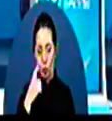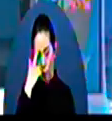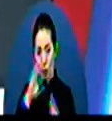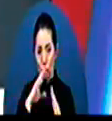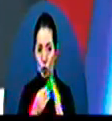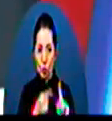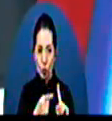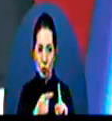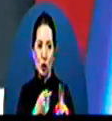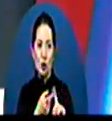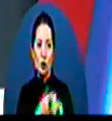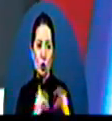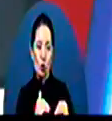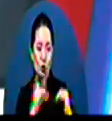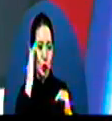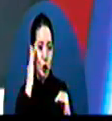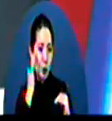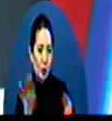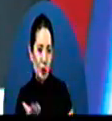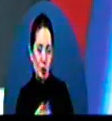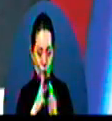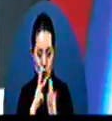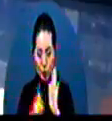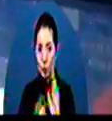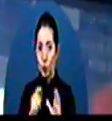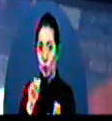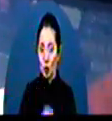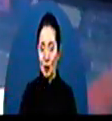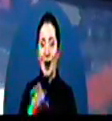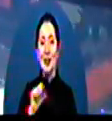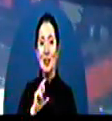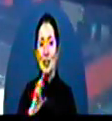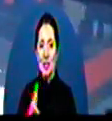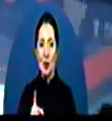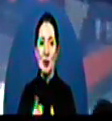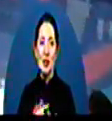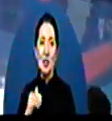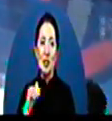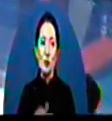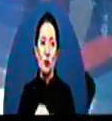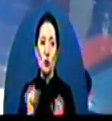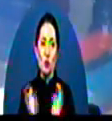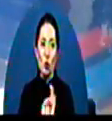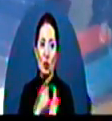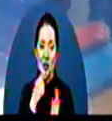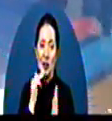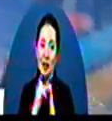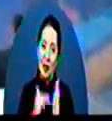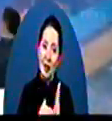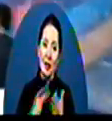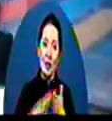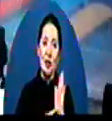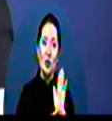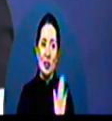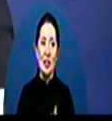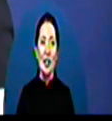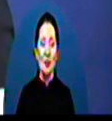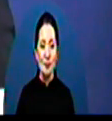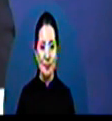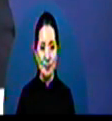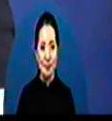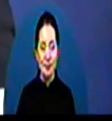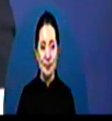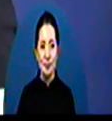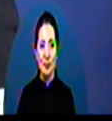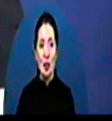суурилсан хөгжлийн бодлогыг санал болгосон мөрийн хөтөлбөртөө орж байгаагаа ардчилсан намын нэр дэвшигчд чухалчлан танилцууллаа. Бид